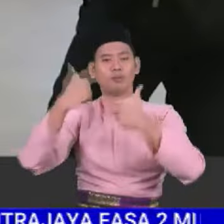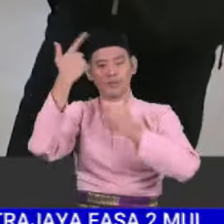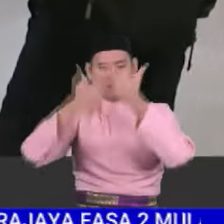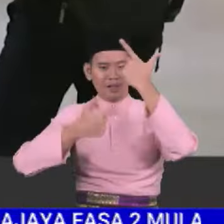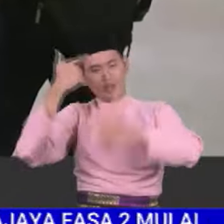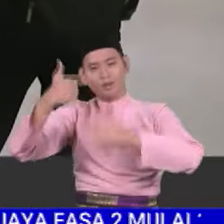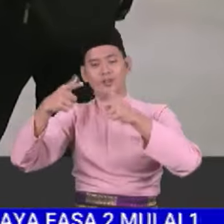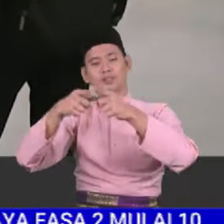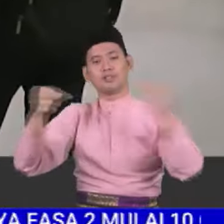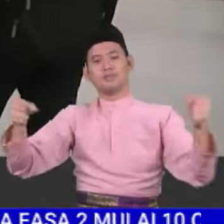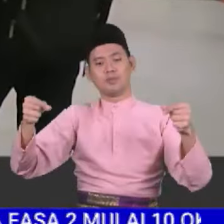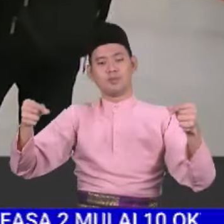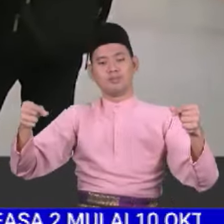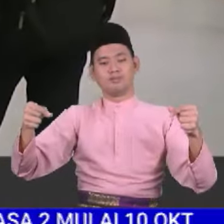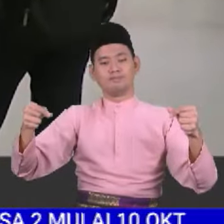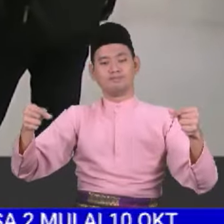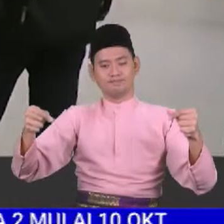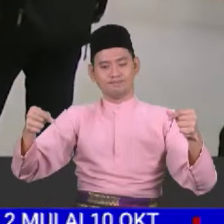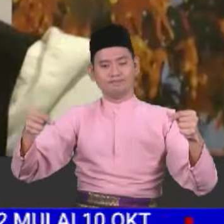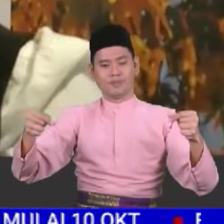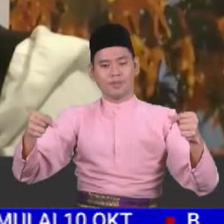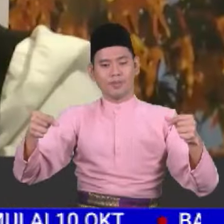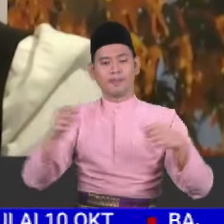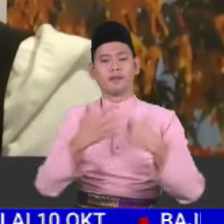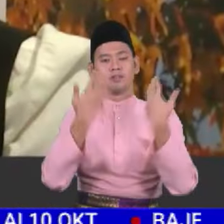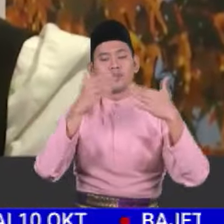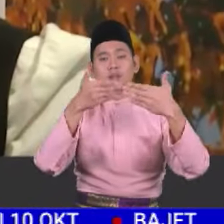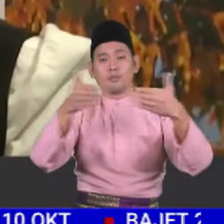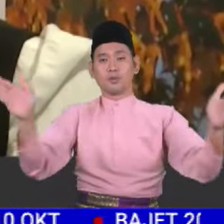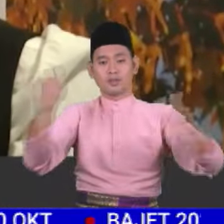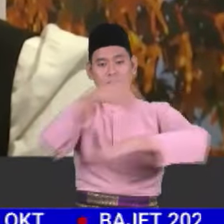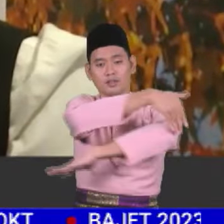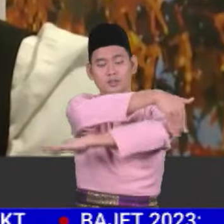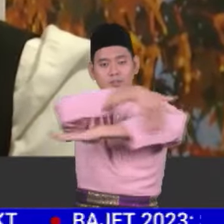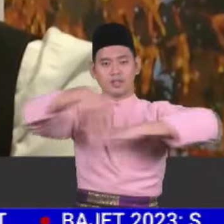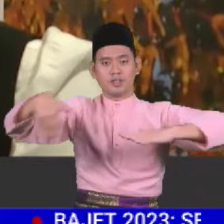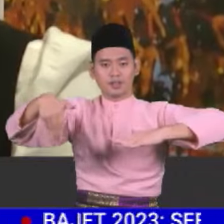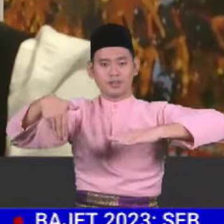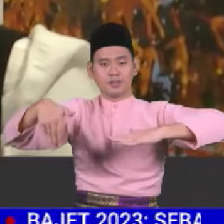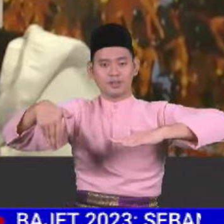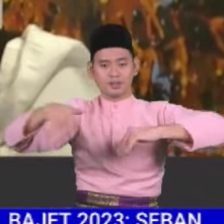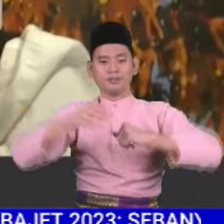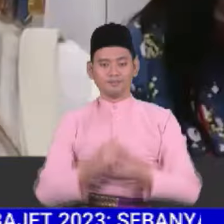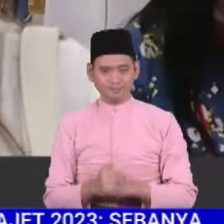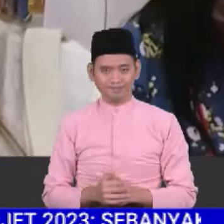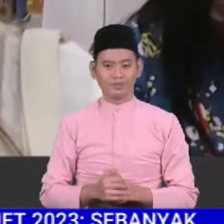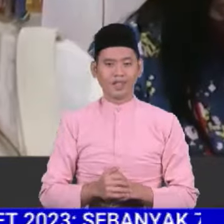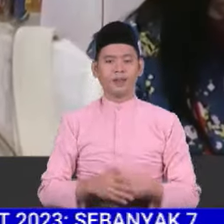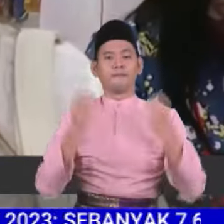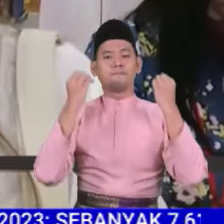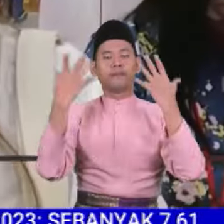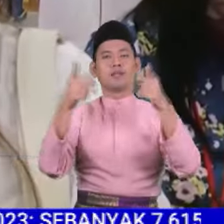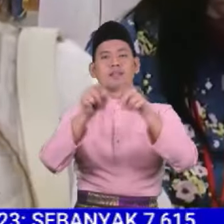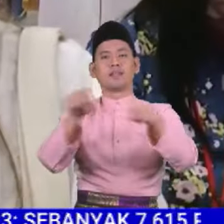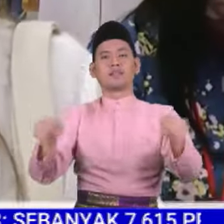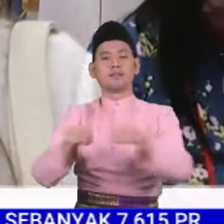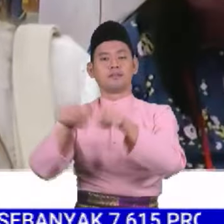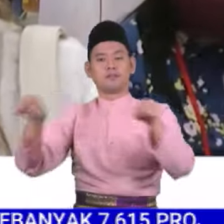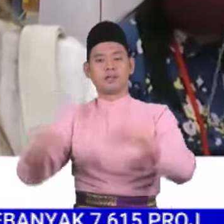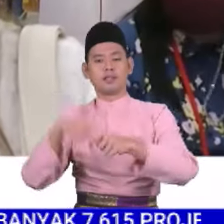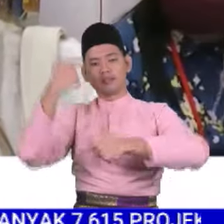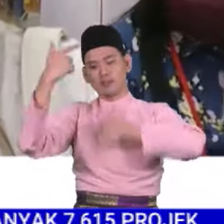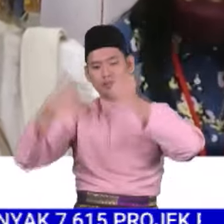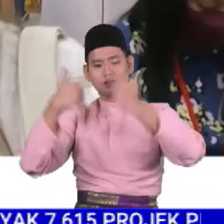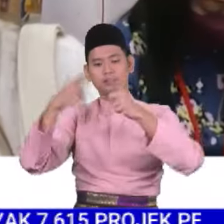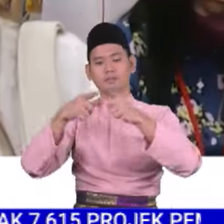all the countries surrounding Asia country is really open up, and then they are looking forward for Japan. Banyak tempat to visit